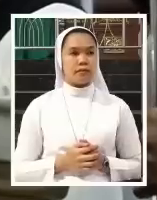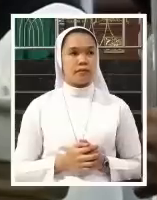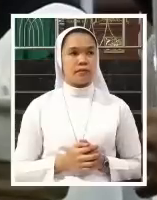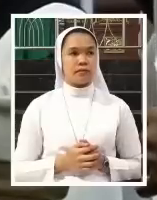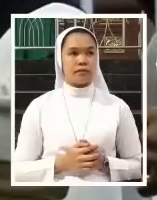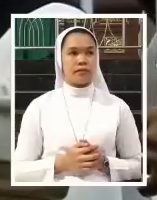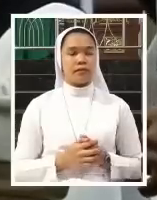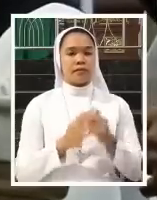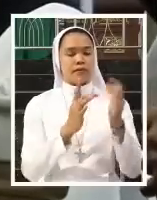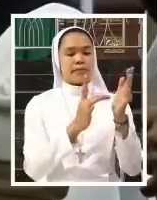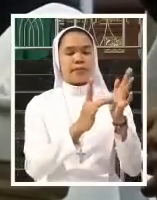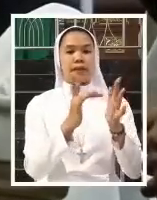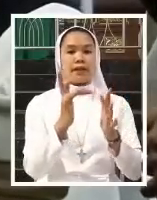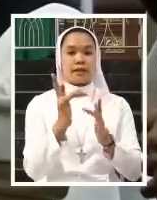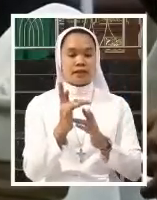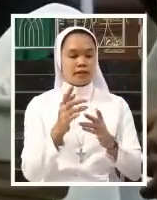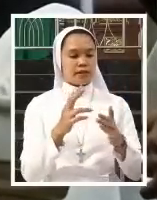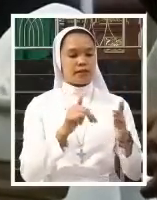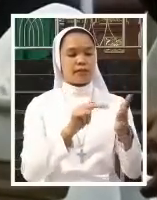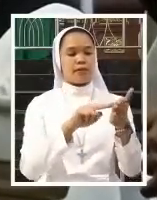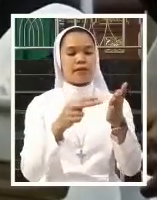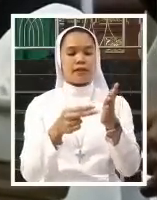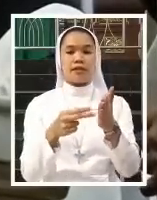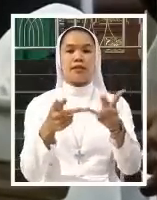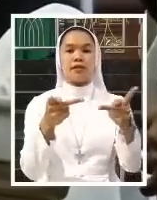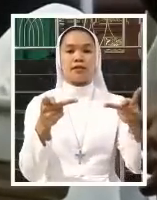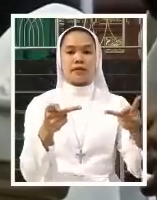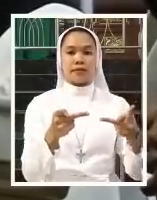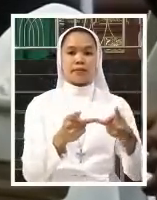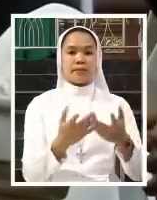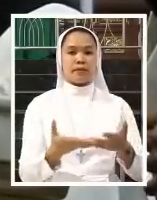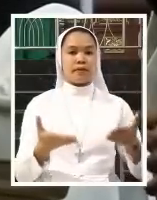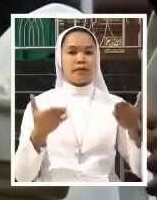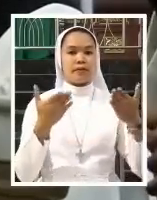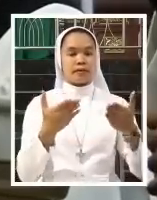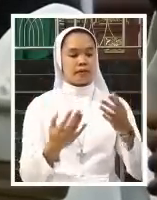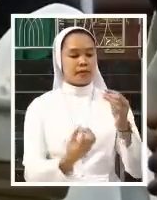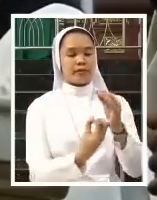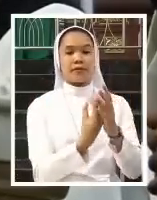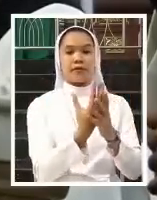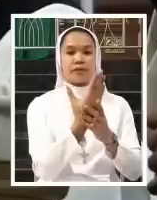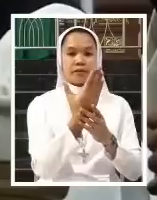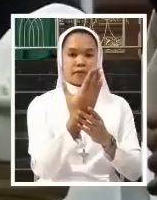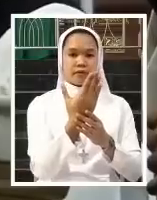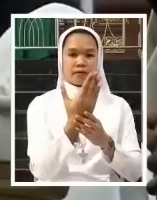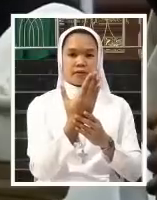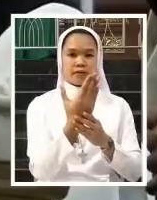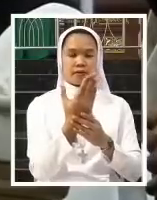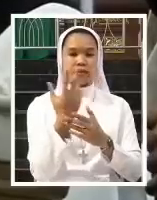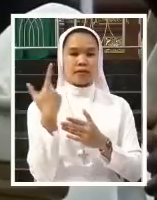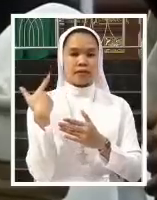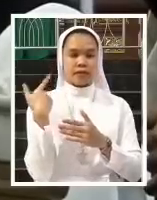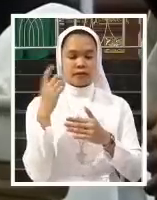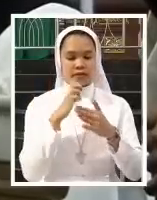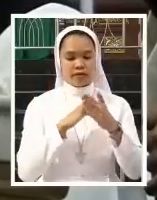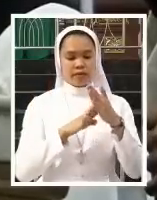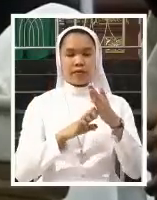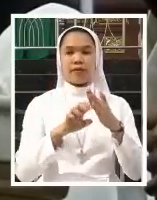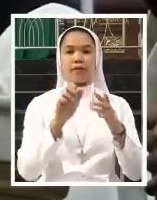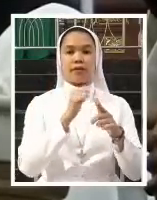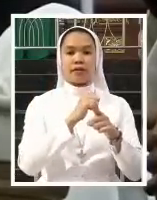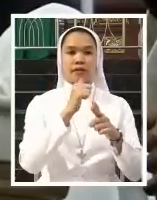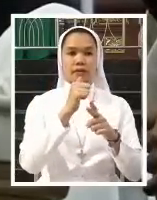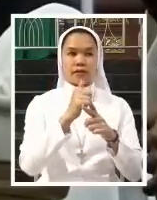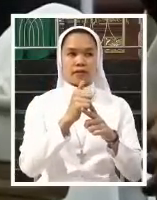Si Jesus nagpanasaret, kunsen siya pinagpadakula. Luminaog susog sa